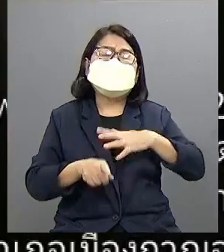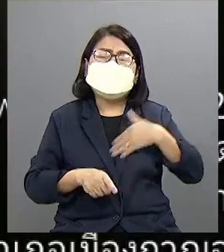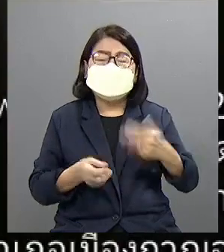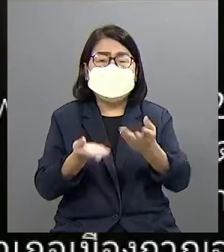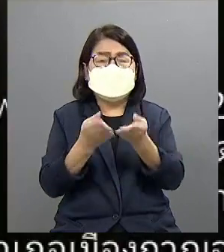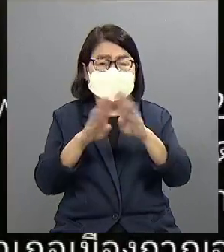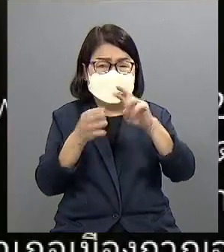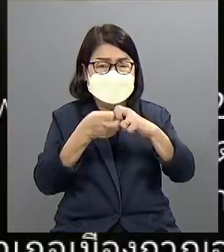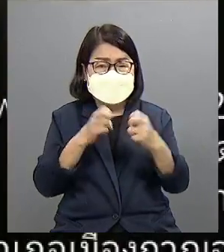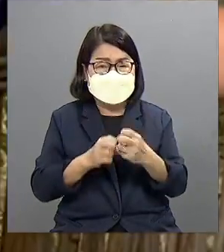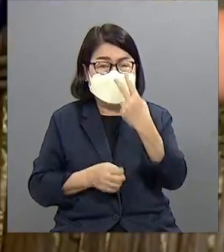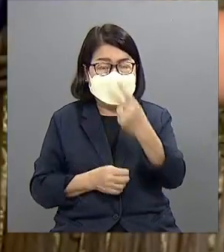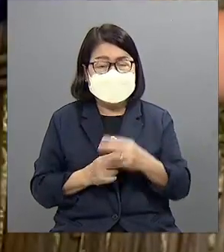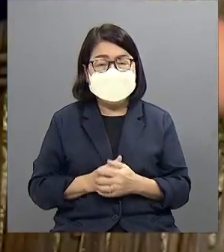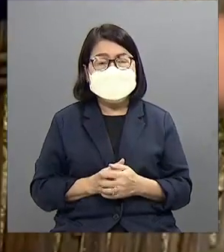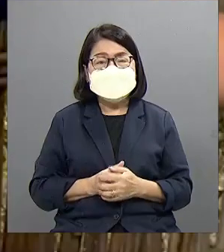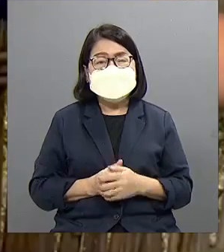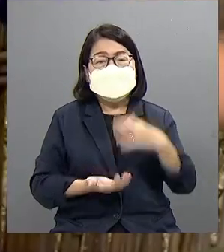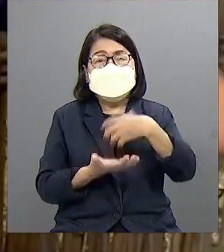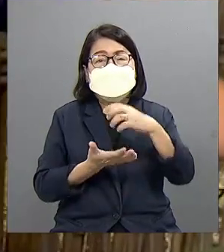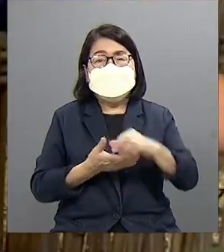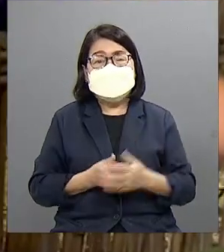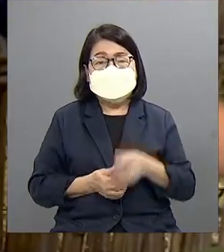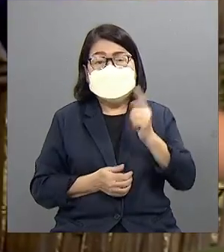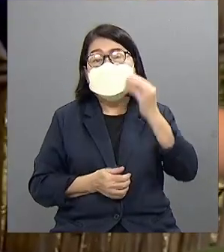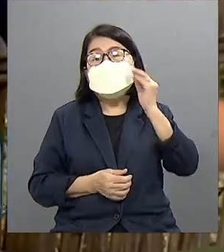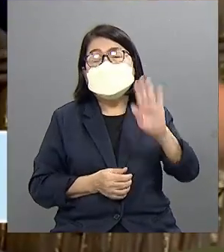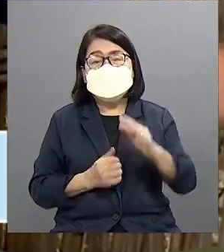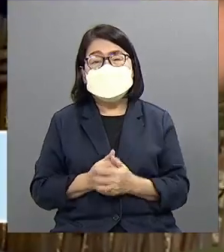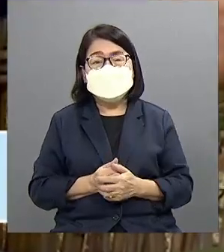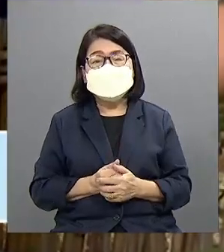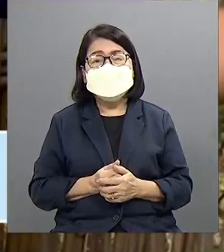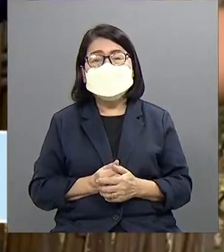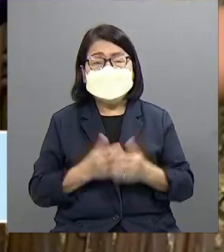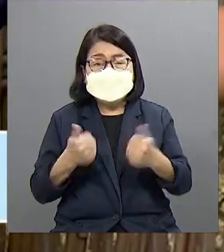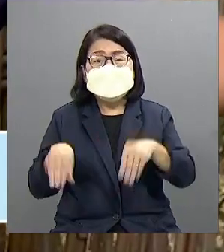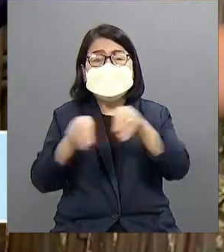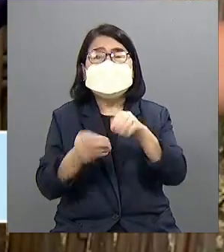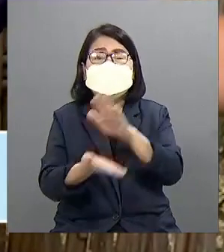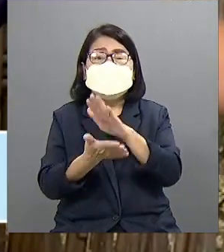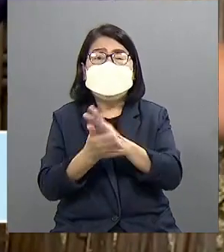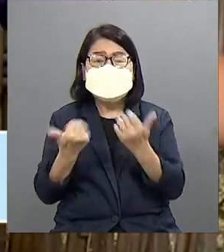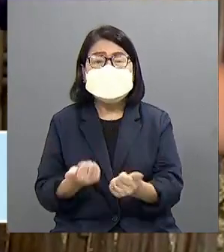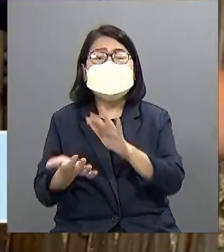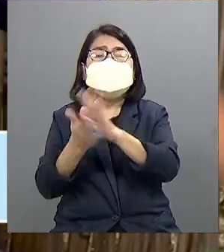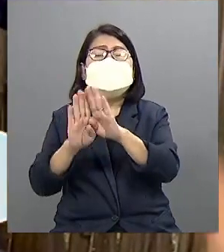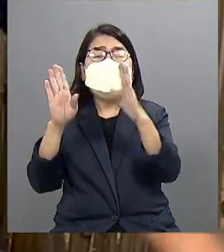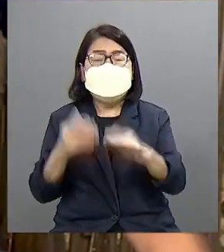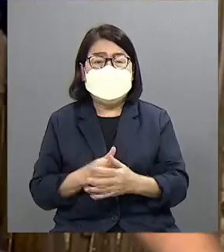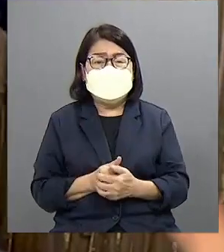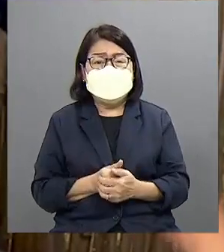มแม่น้ำแควใหญ่ เรียนนักศึกษาปกติจะเปิดเรียนแล้วทีเนี้ยผมก็มองว่าทางชุมชนที่เนี้ยอาจจะแ